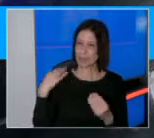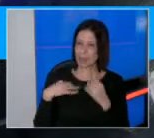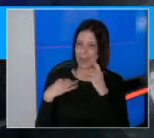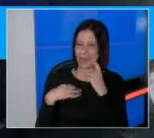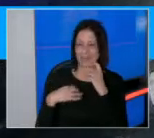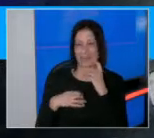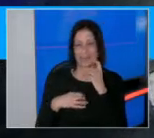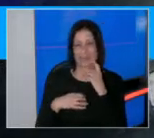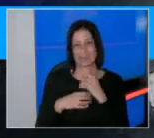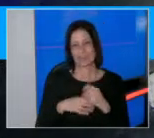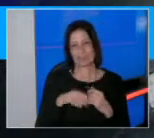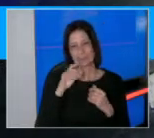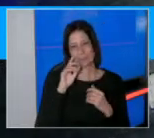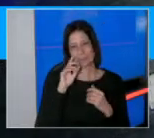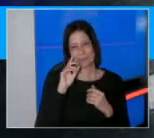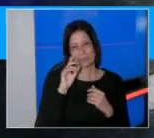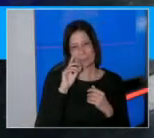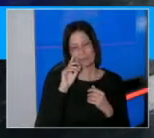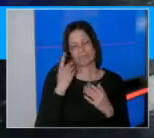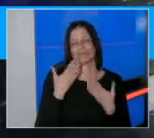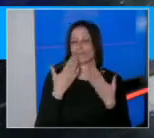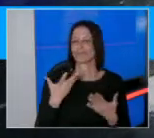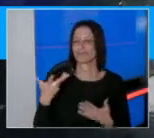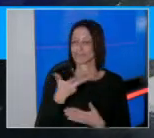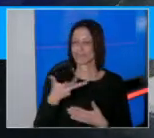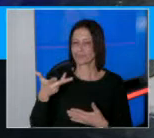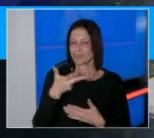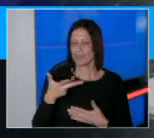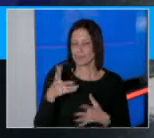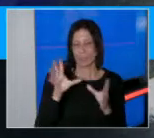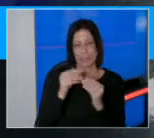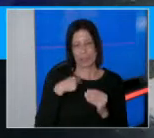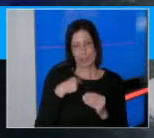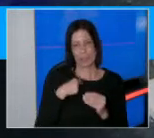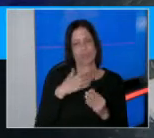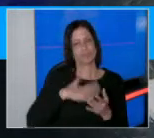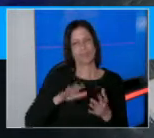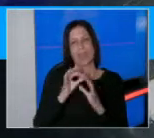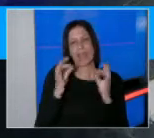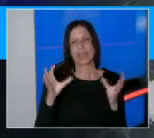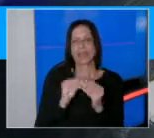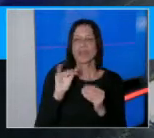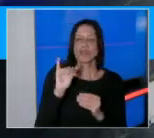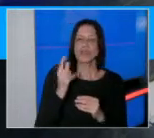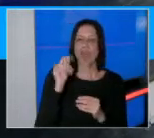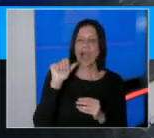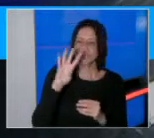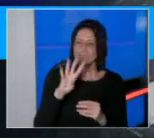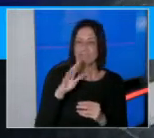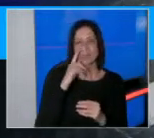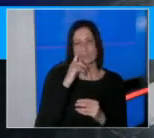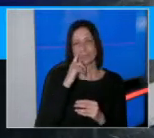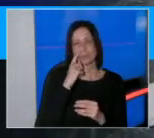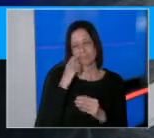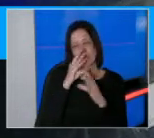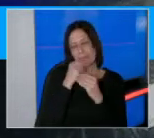על הכיפק, תודה. יופי, אני שמח, תודה לשלושתכם שאתם איתנו. בוא, ברשותכם אני אתחיל עם יואב. יואב, בוא